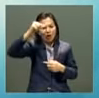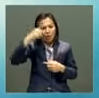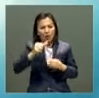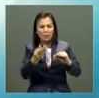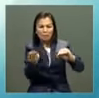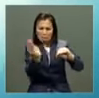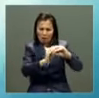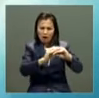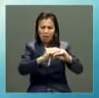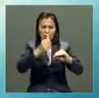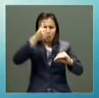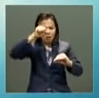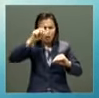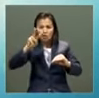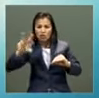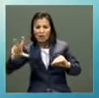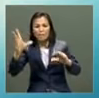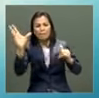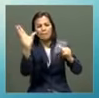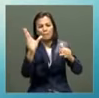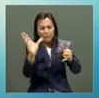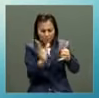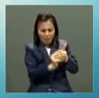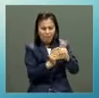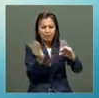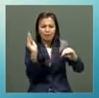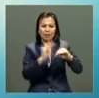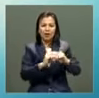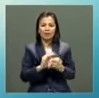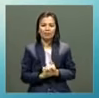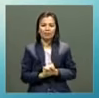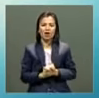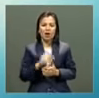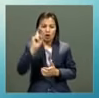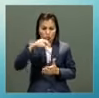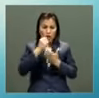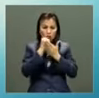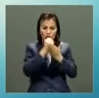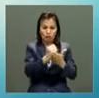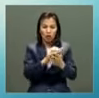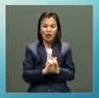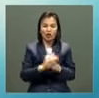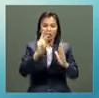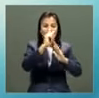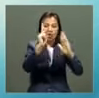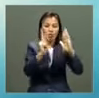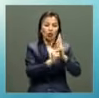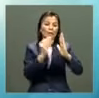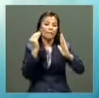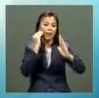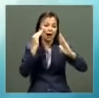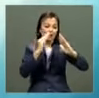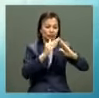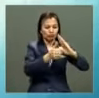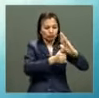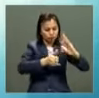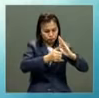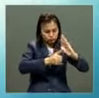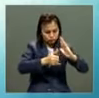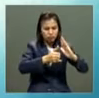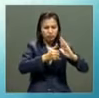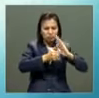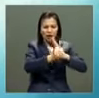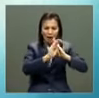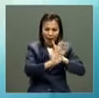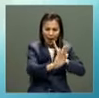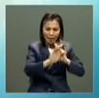ขึ้นนะครับก็ยังไม่ค่อยดีเท่าไหร่นักนะครับต้องมาช่วยกันอย่างเต็มที่เคอร์ฟิวที่ว่าหรืออะไรทั้งหลายเนี่ยโซเชียลดิสแทนต์กรุงเท